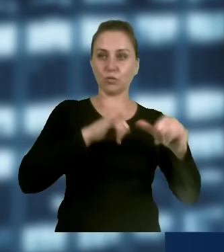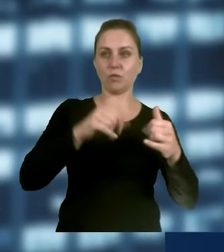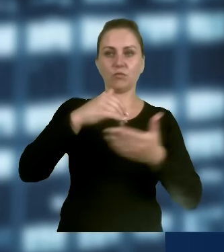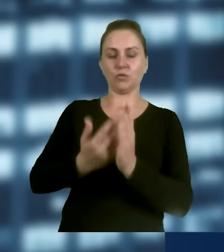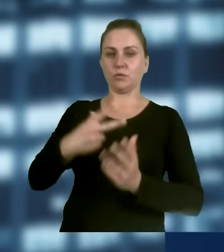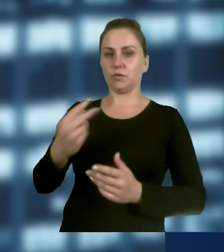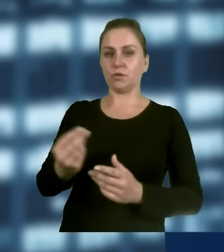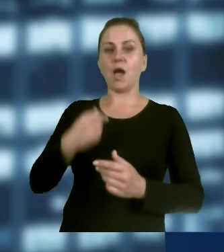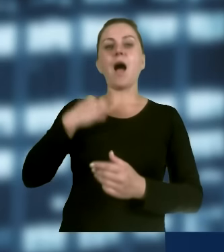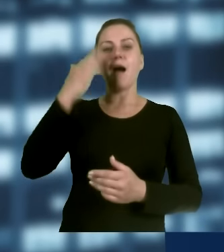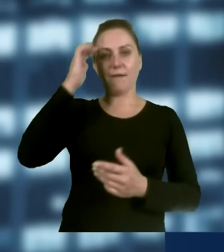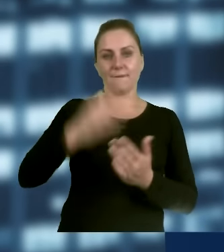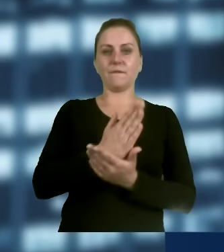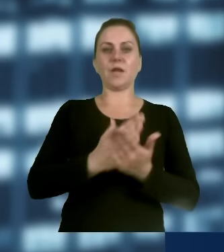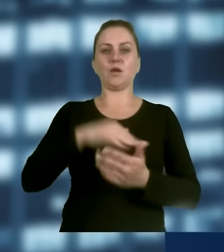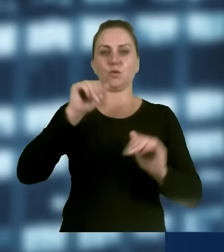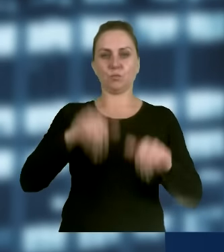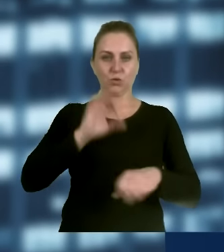dobrze poukładać.